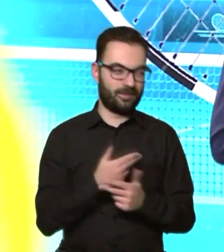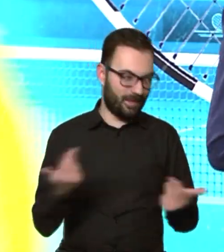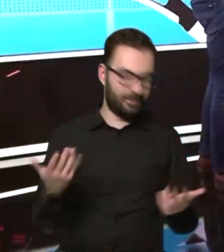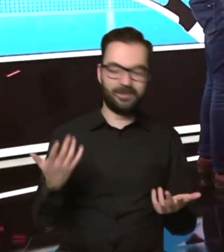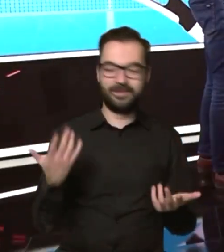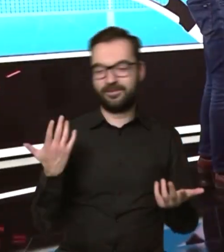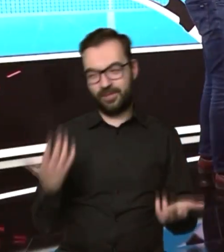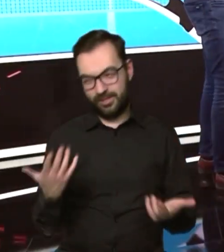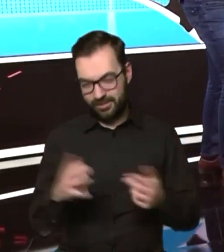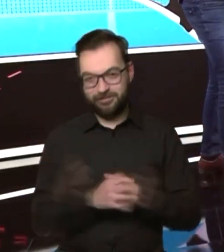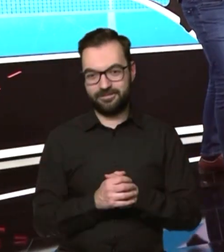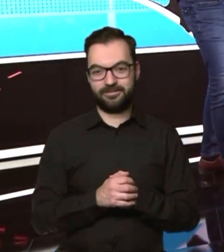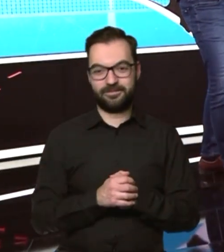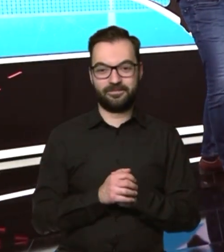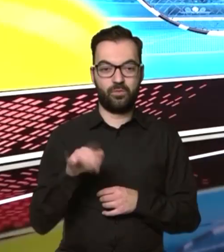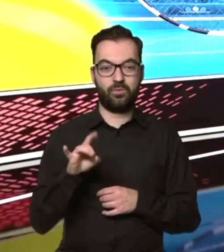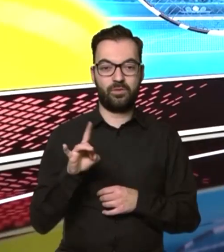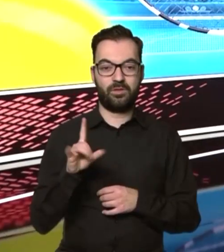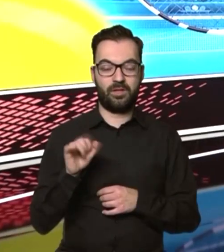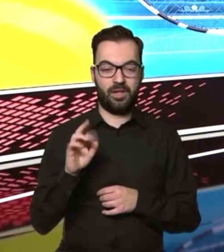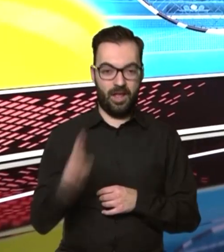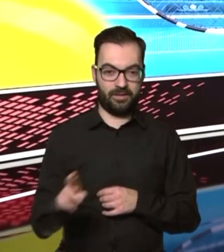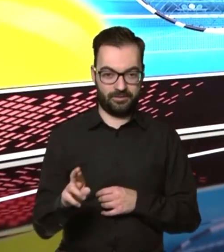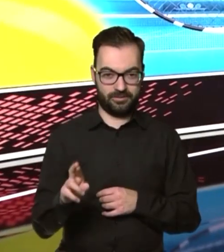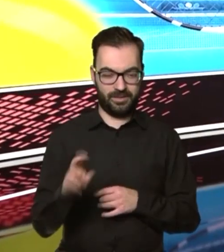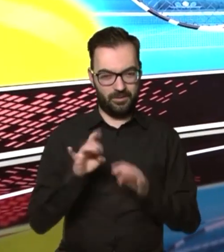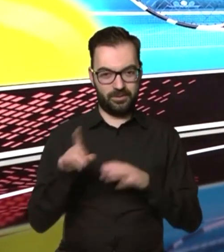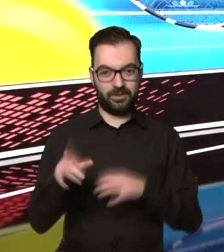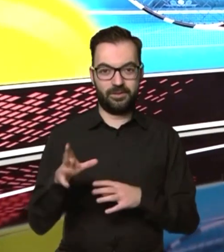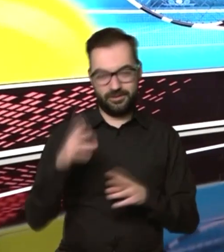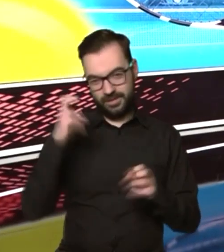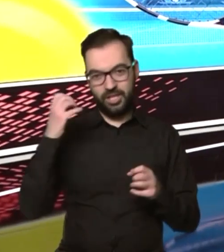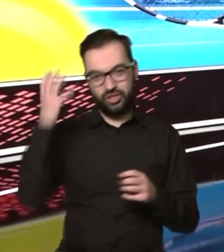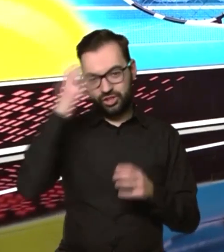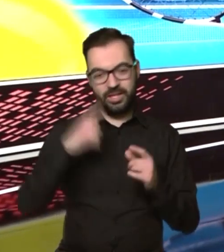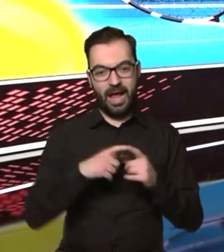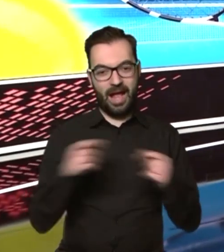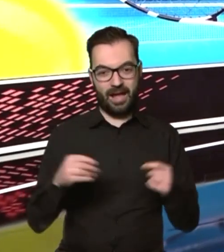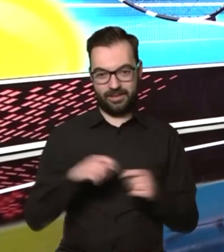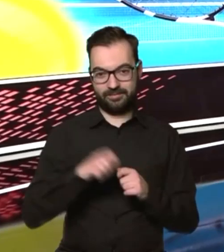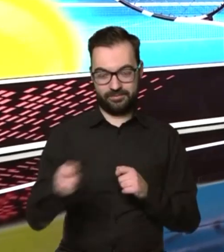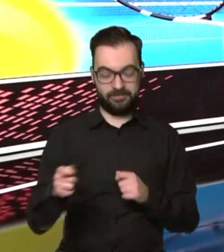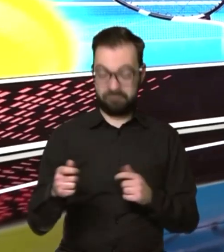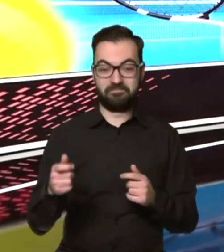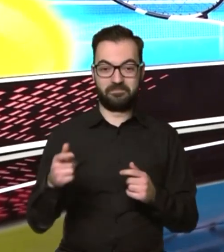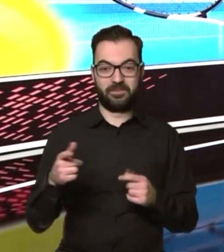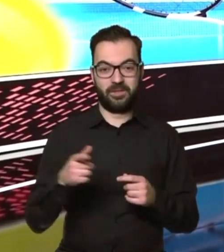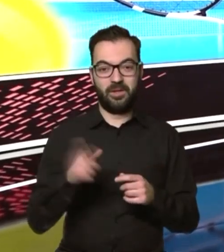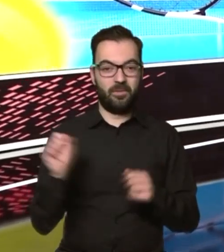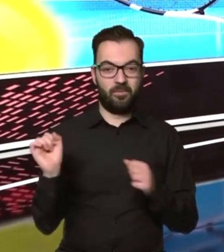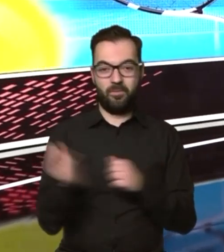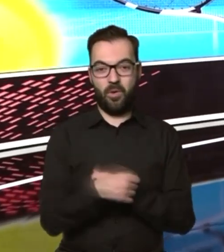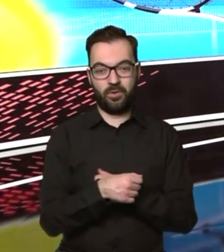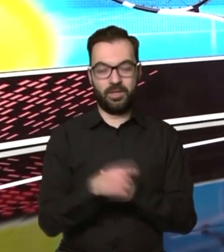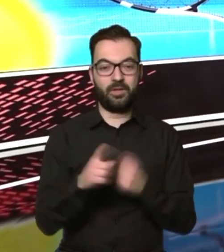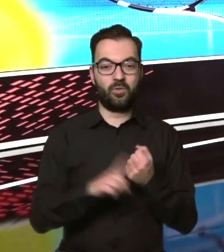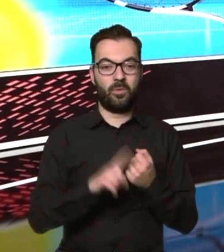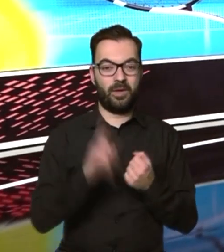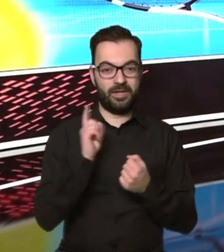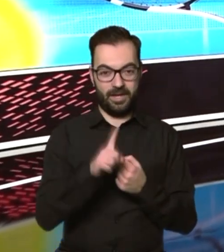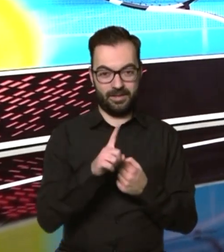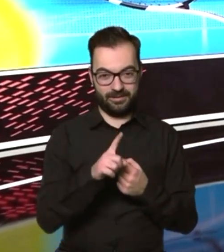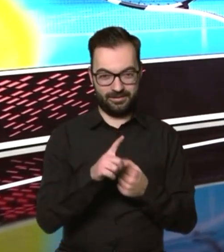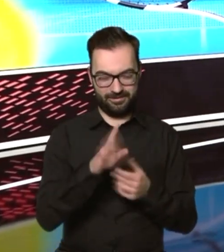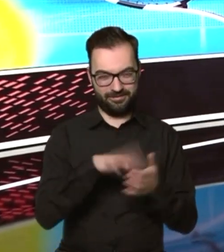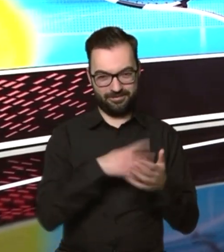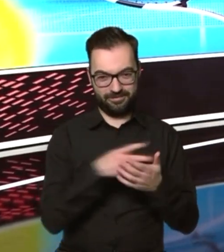wątki, tak, jak najbardziej, bo Janek Zieliński. Para dostała dziką kartę od organizatorów. Oni pokonali rozstawionych z numerem 1 w drodze